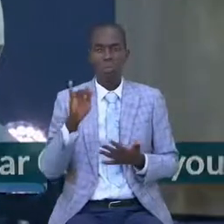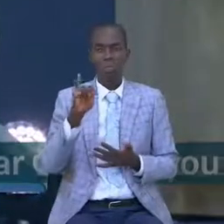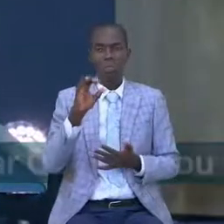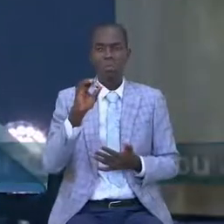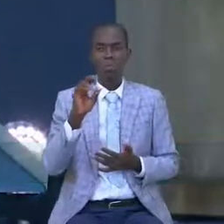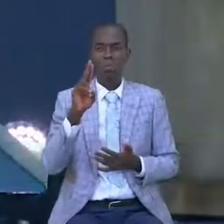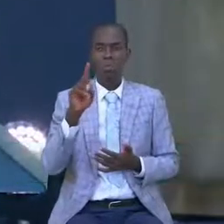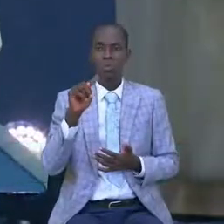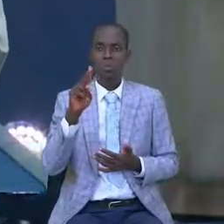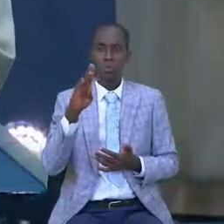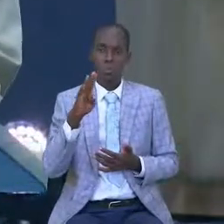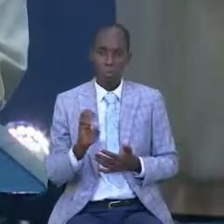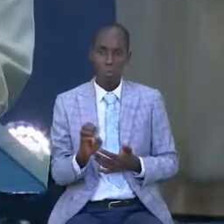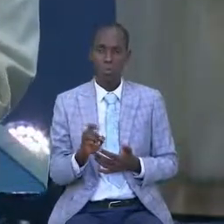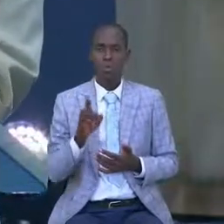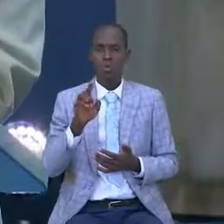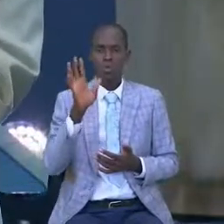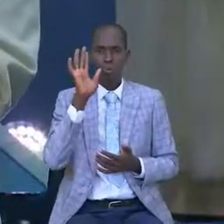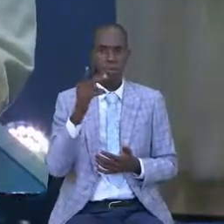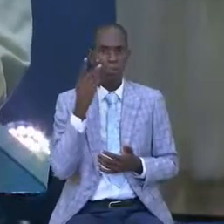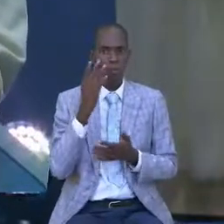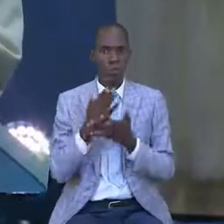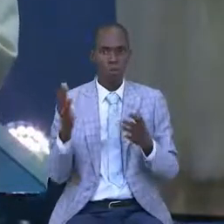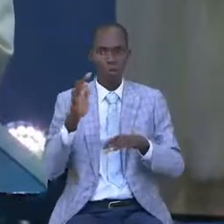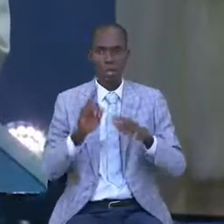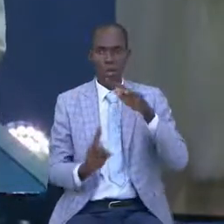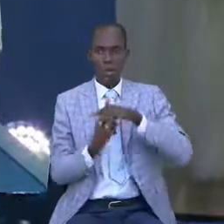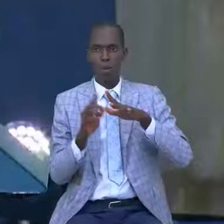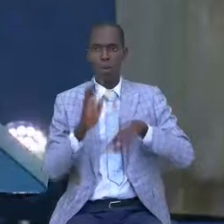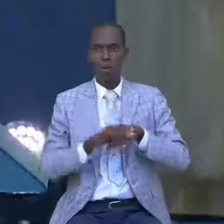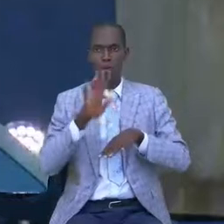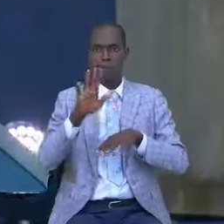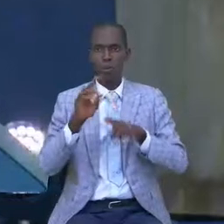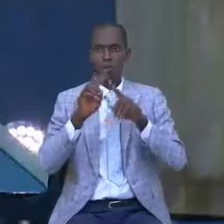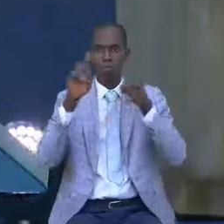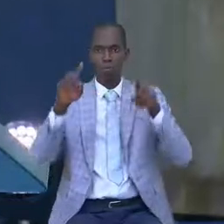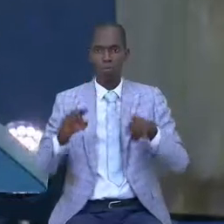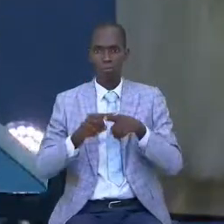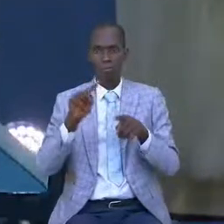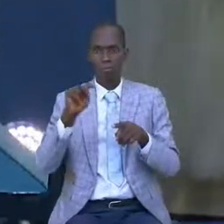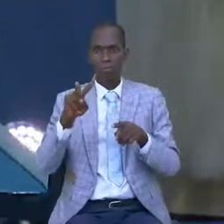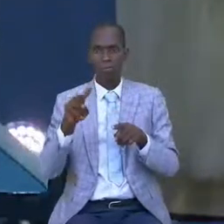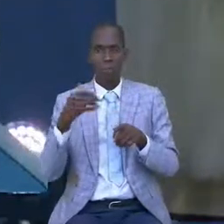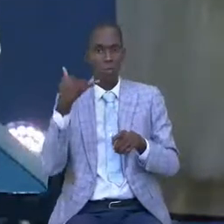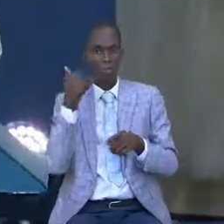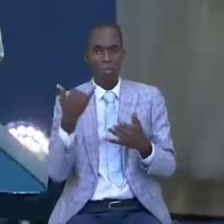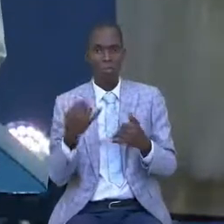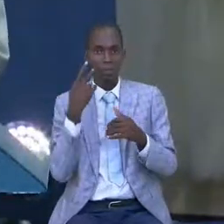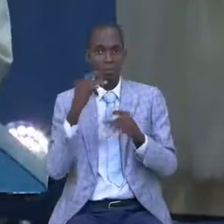vie au Seigneur Jésus-Christ. De grâce, Il y a un lien là-bas qui est